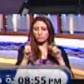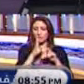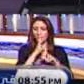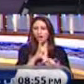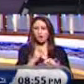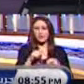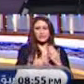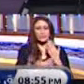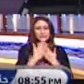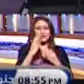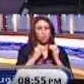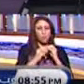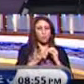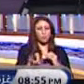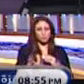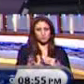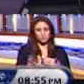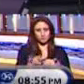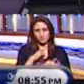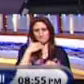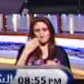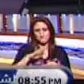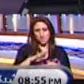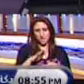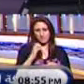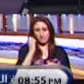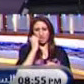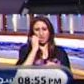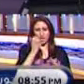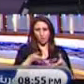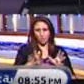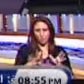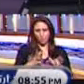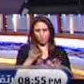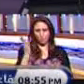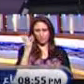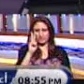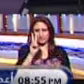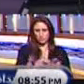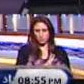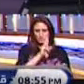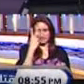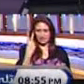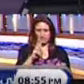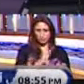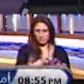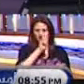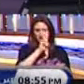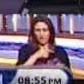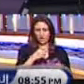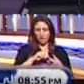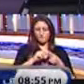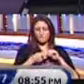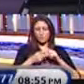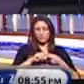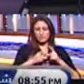الحقيقة دكتور عمرو هو مذبحة بورسعيد ما زال هناك العديد